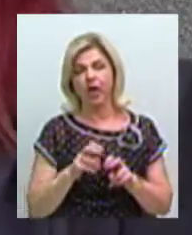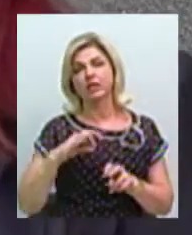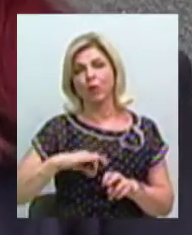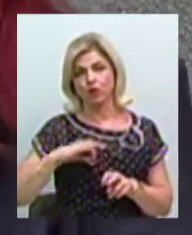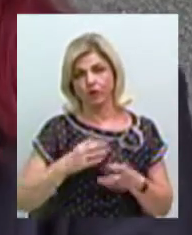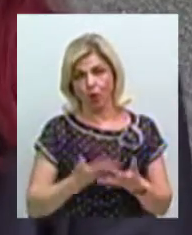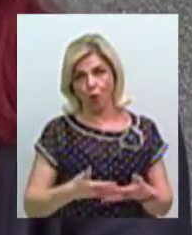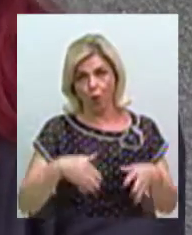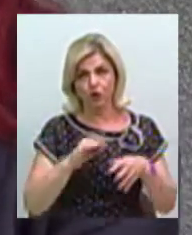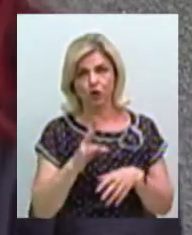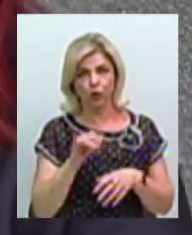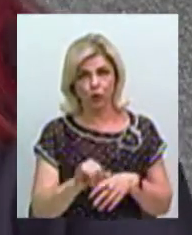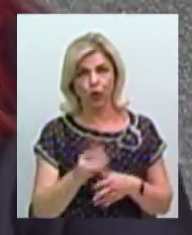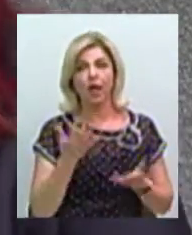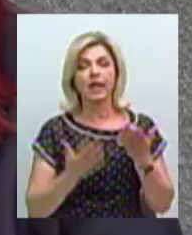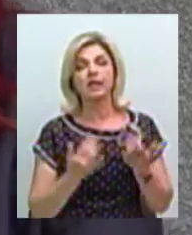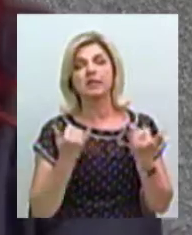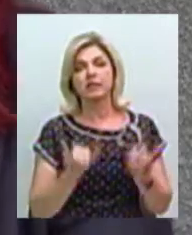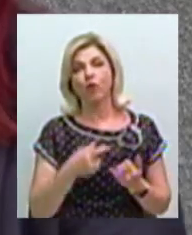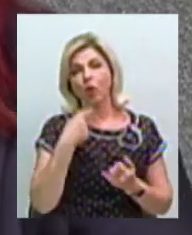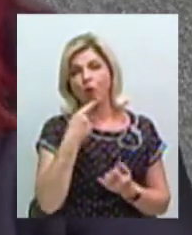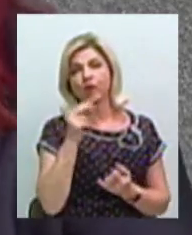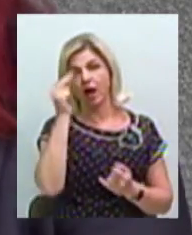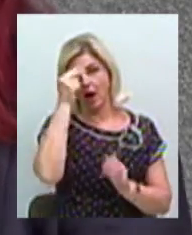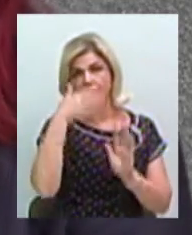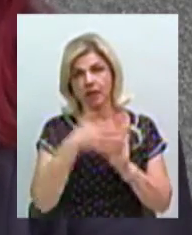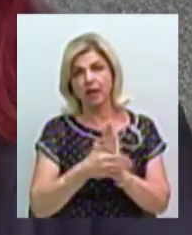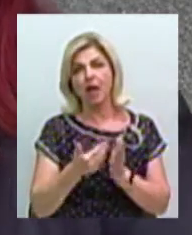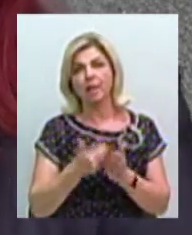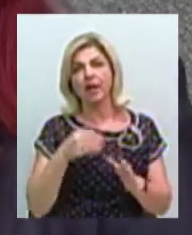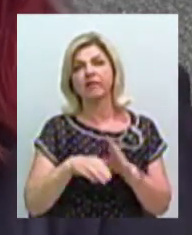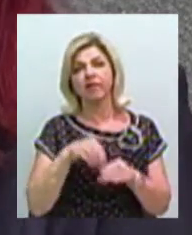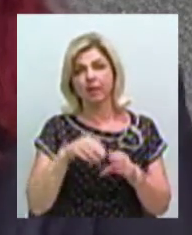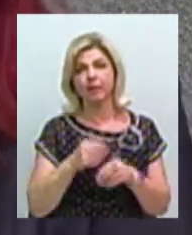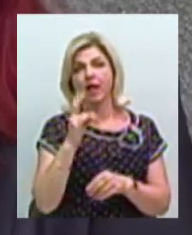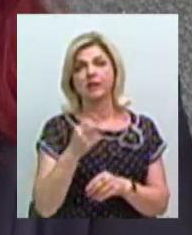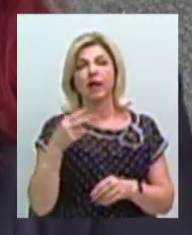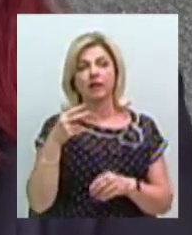кошику. Сьогодні, якщо говорити і аналізувати предвиборчу програму на